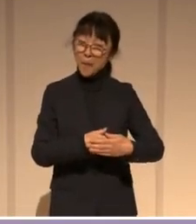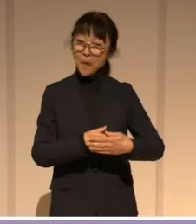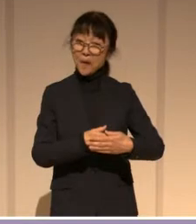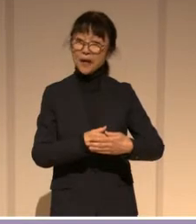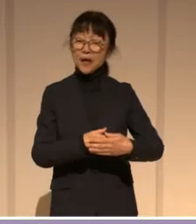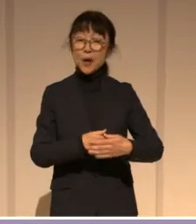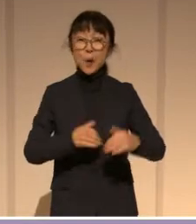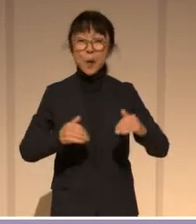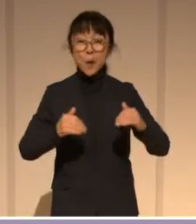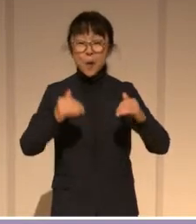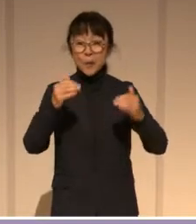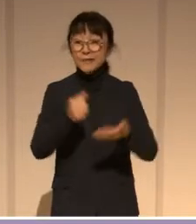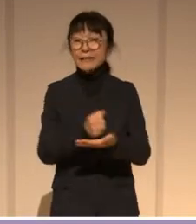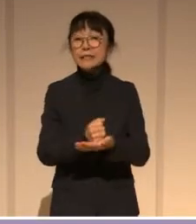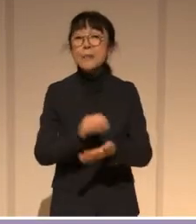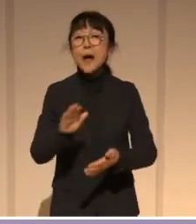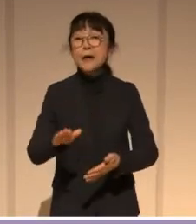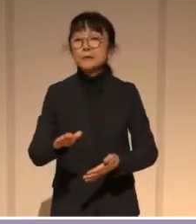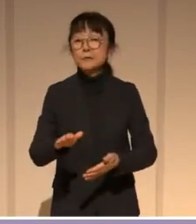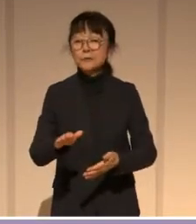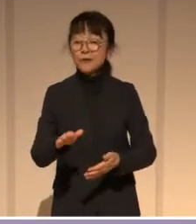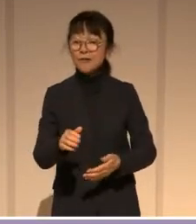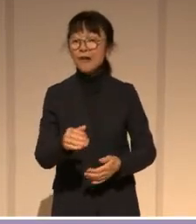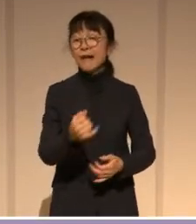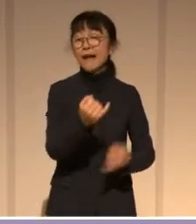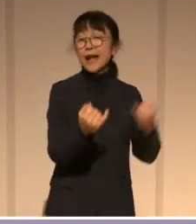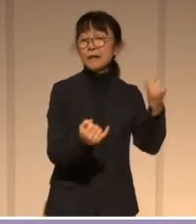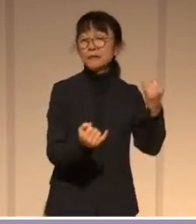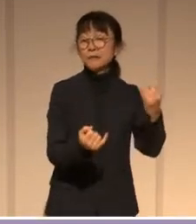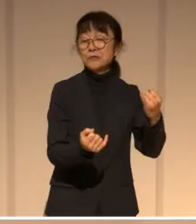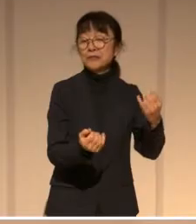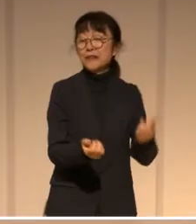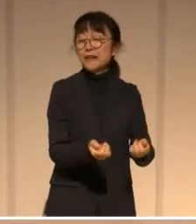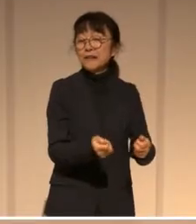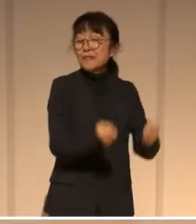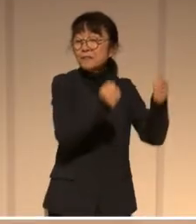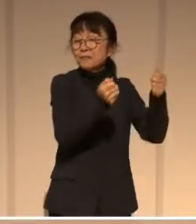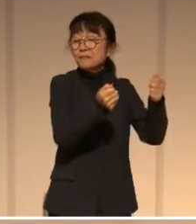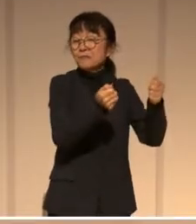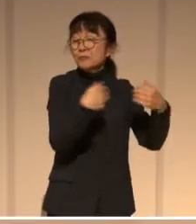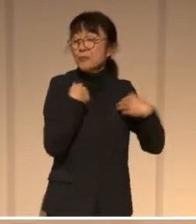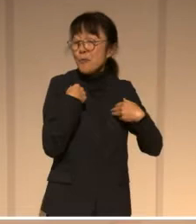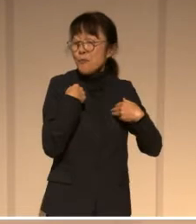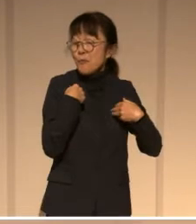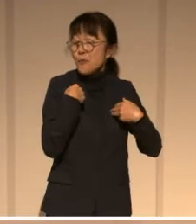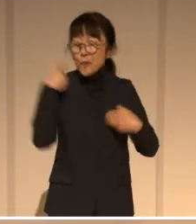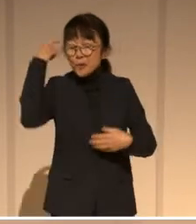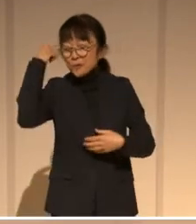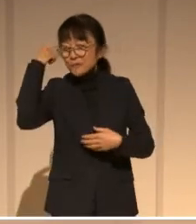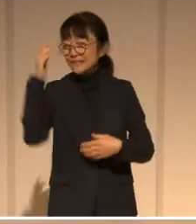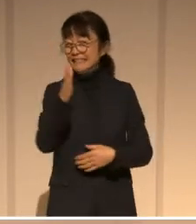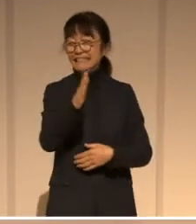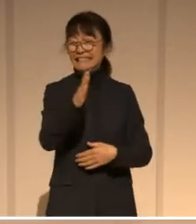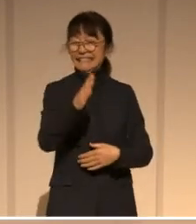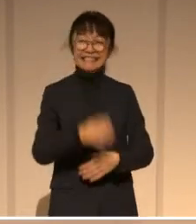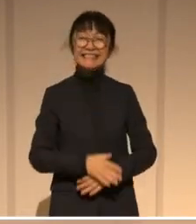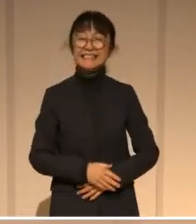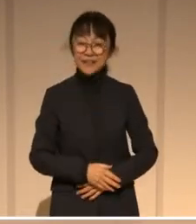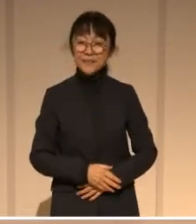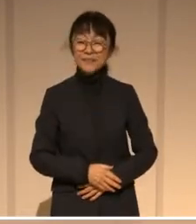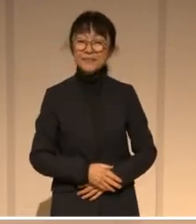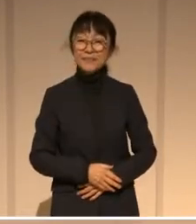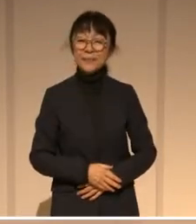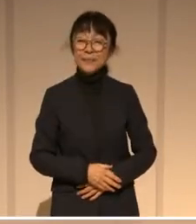音の事情としてはさあやっぱ唯ちゃんがこれはさあからせてあげりゃいいそう言われが家だめっすよだけでございますねもよしとりあえず